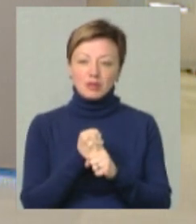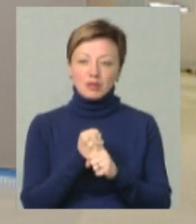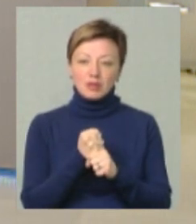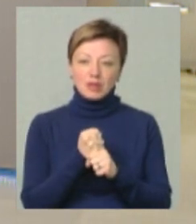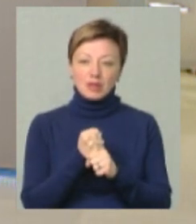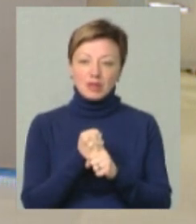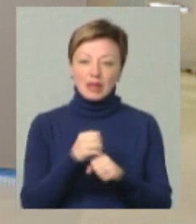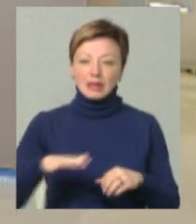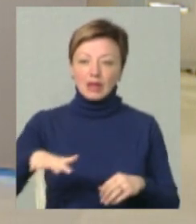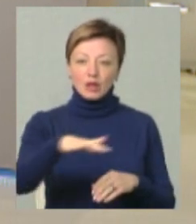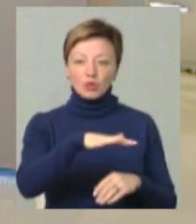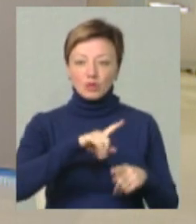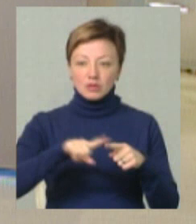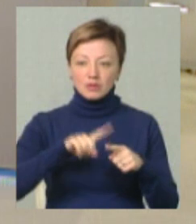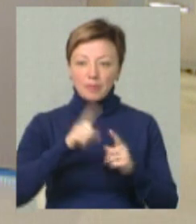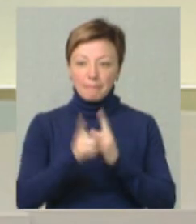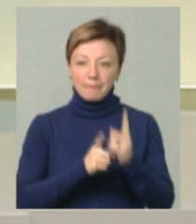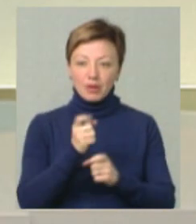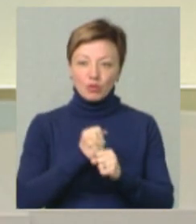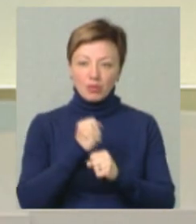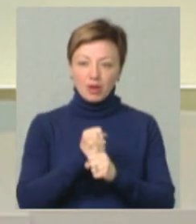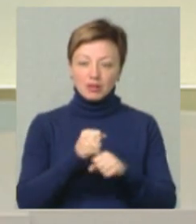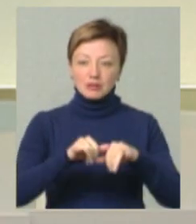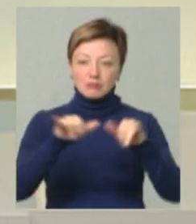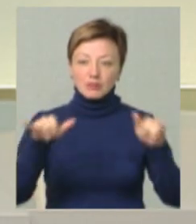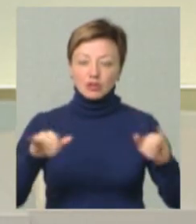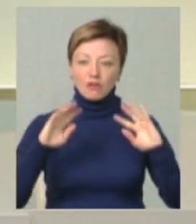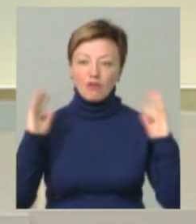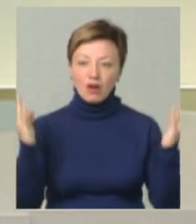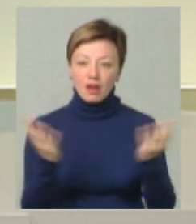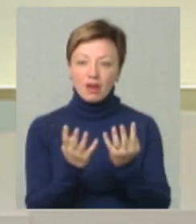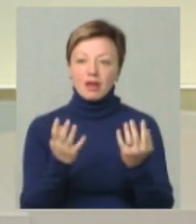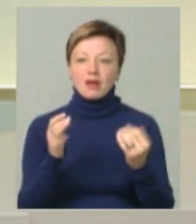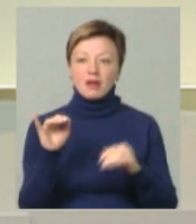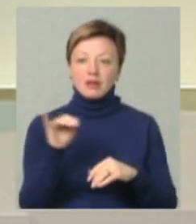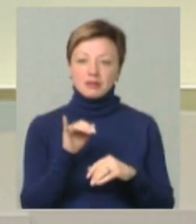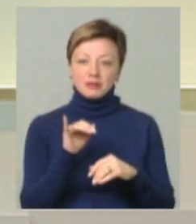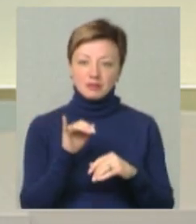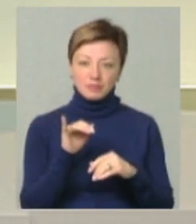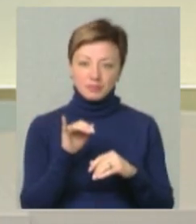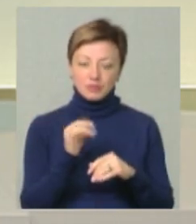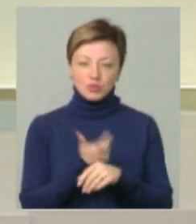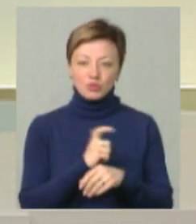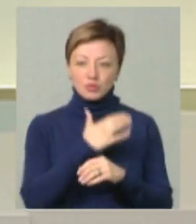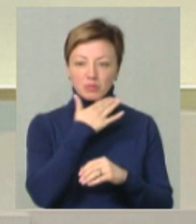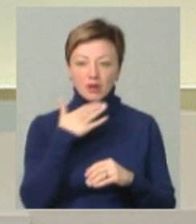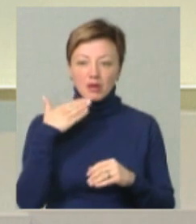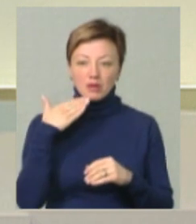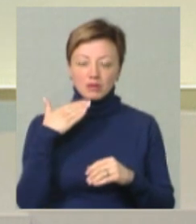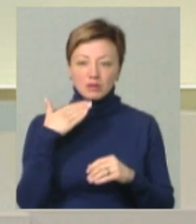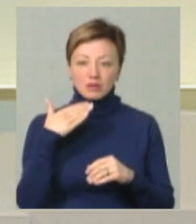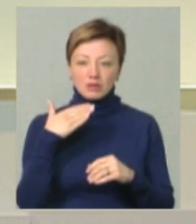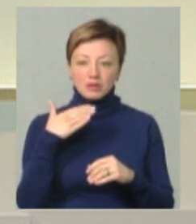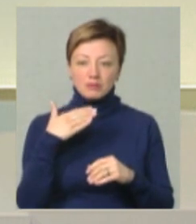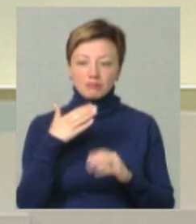трошки в нас ще територія, ми зараз бігом переробляємо, збільшуємо вольєри і кількість вольєрів, бо дуже багато йде